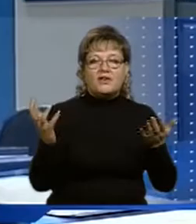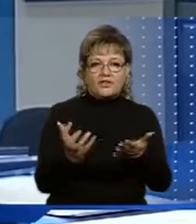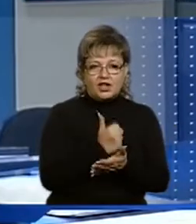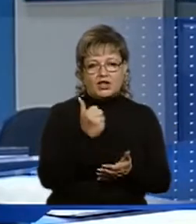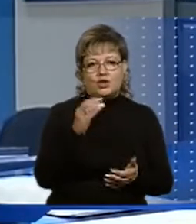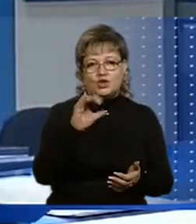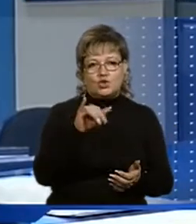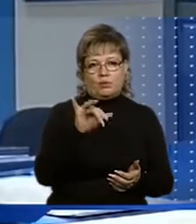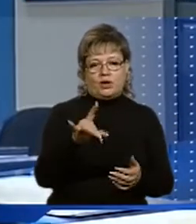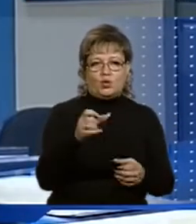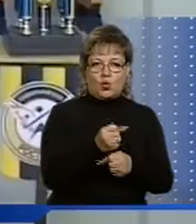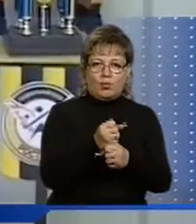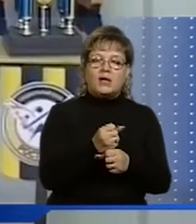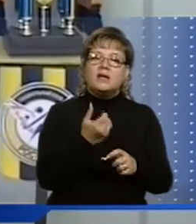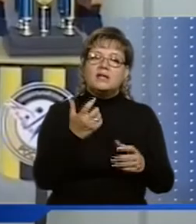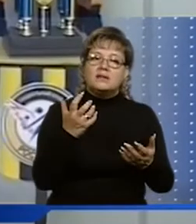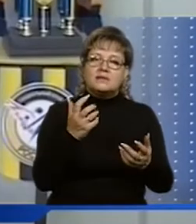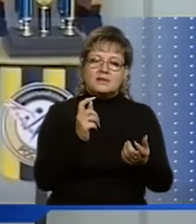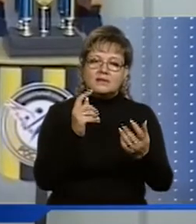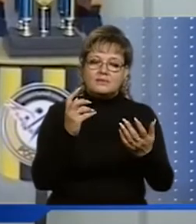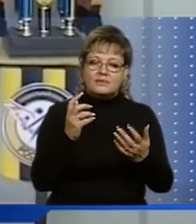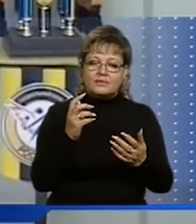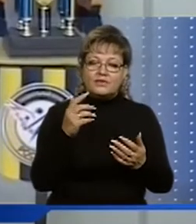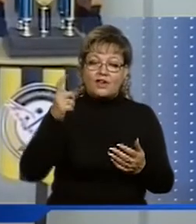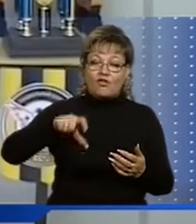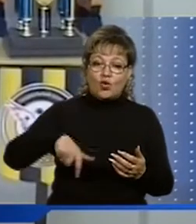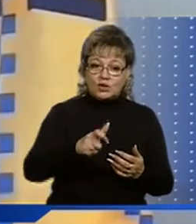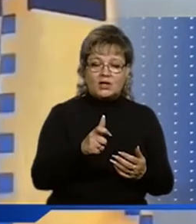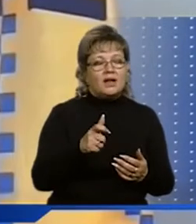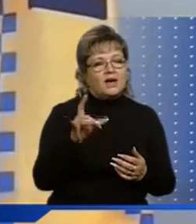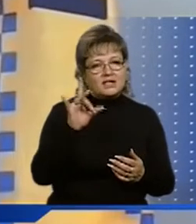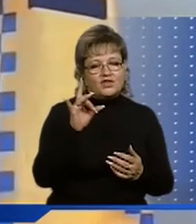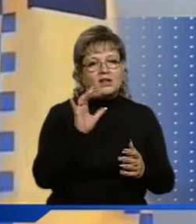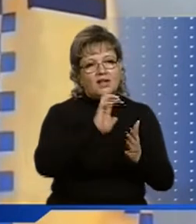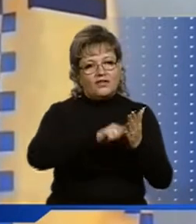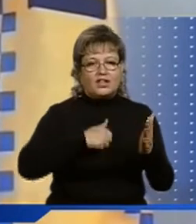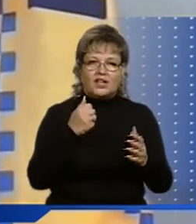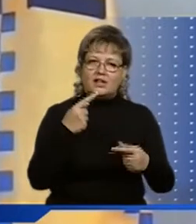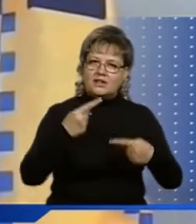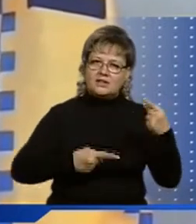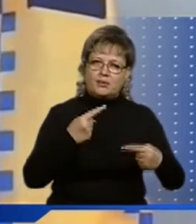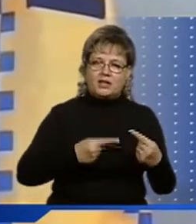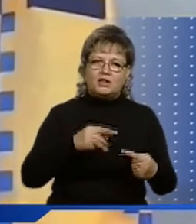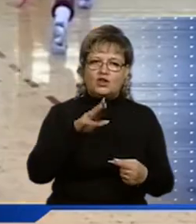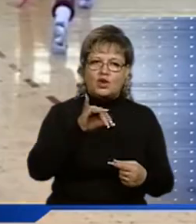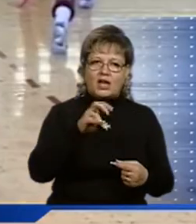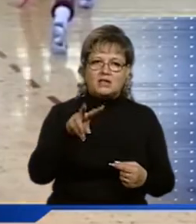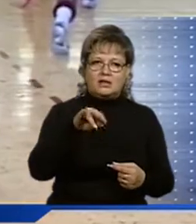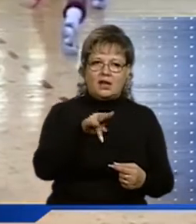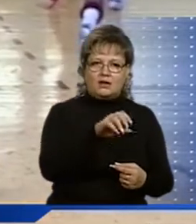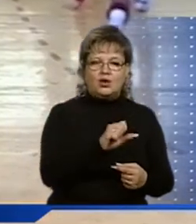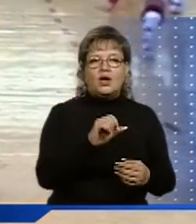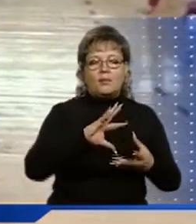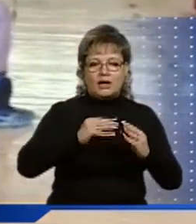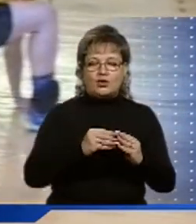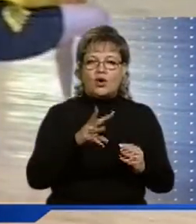выиграли суперкубок. В захватывающем поединке на берегах Волги ростовчанки вырвали победу у извечного соперника Тольяттинской «Лады».